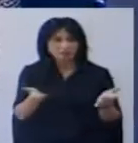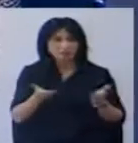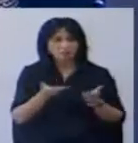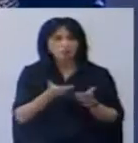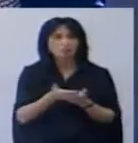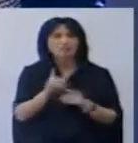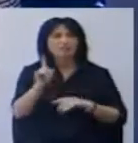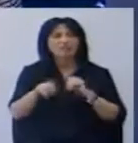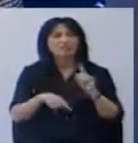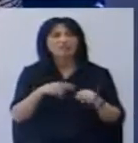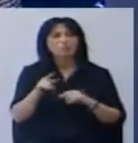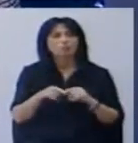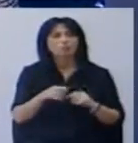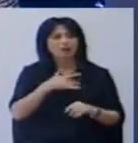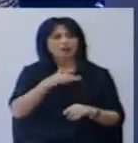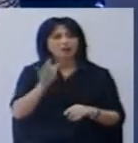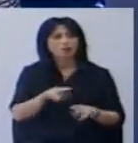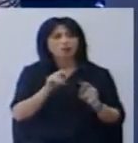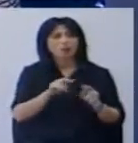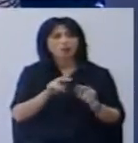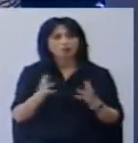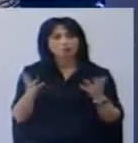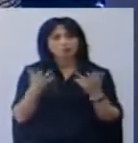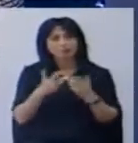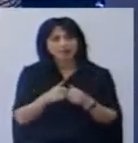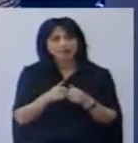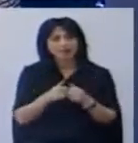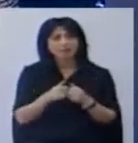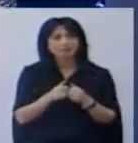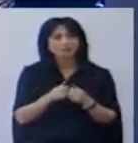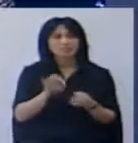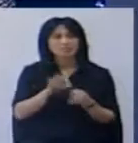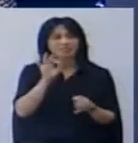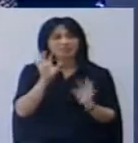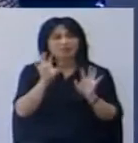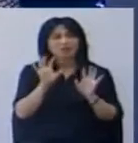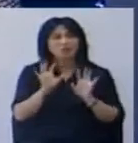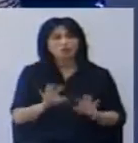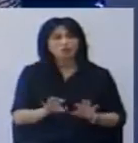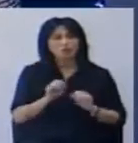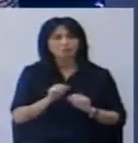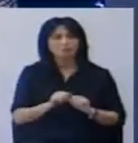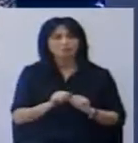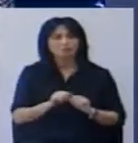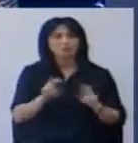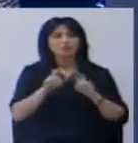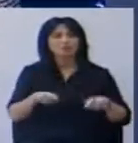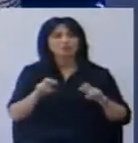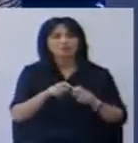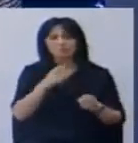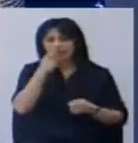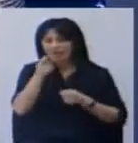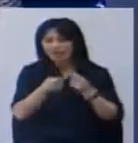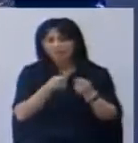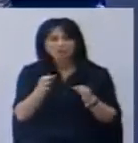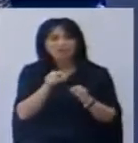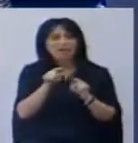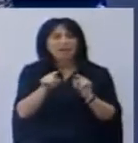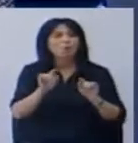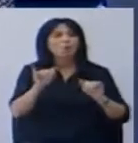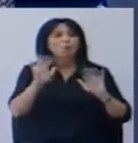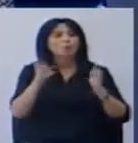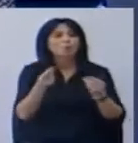ეს ვალდებულებებს, გავამკაცროთ კონტროლის მექანიზმები, დავხვეწოთ კანონმდებლობა, შევამოწმოთ ელემენტარულად რეგიონებში